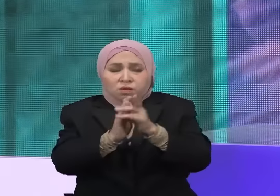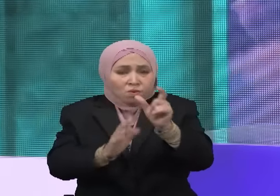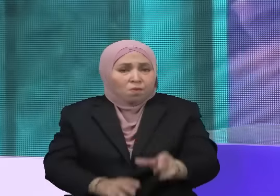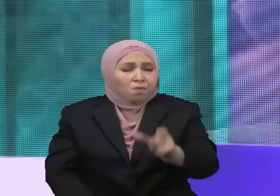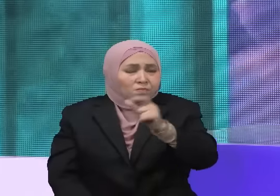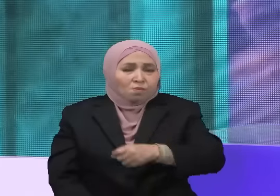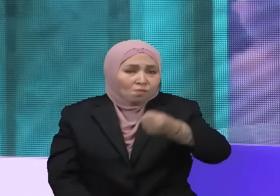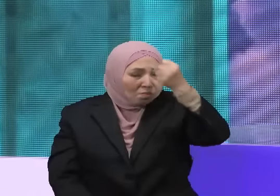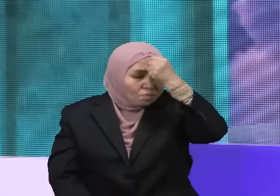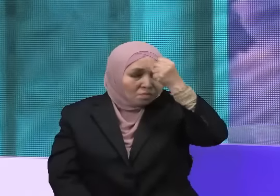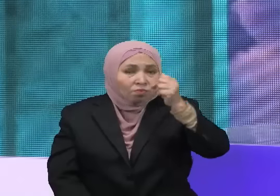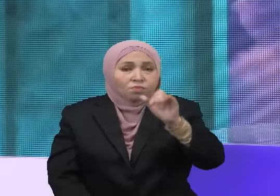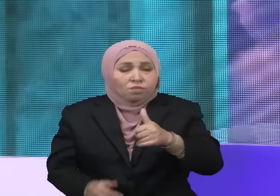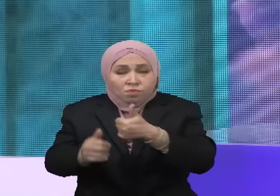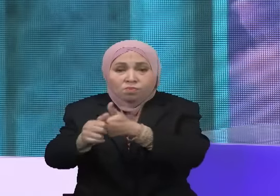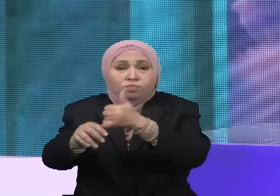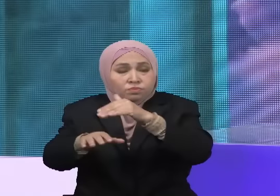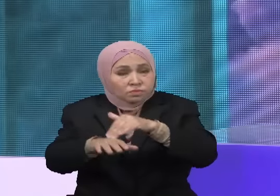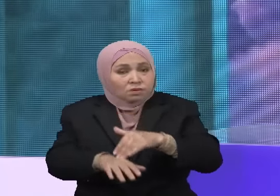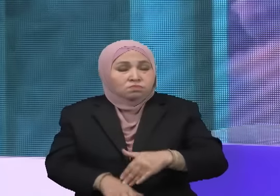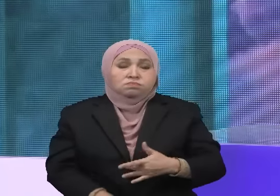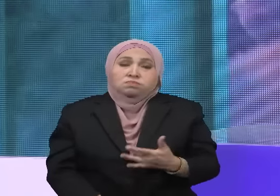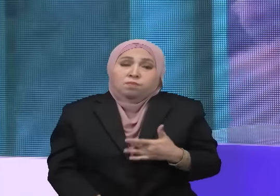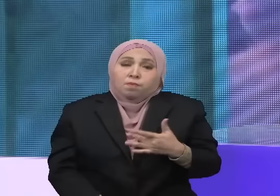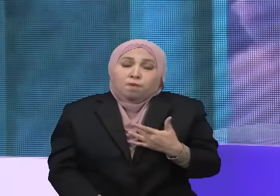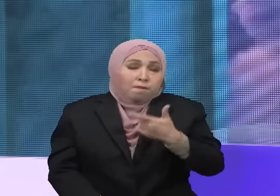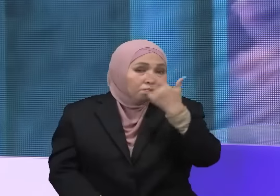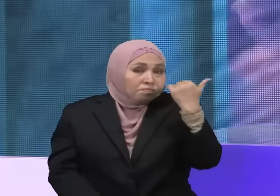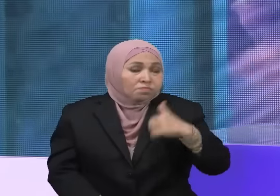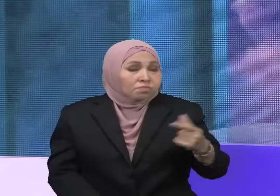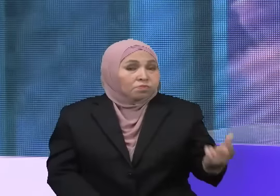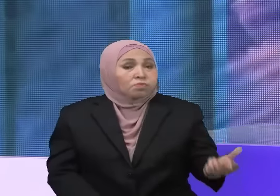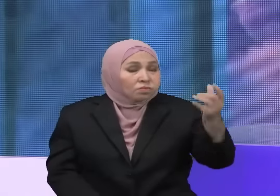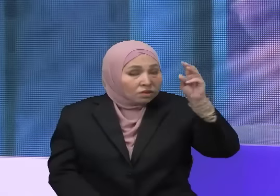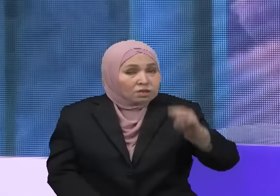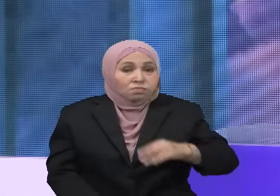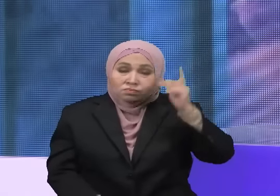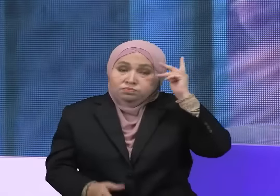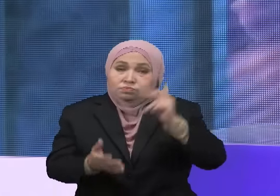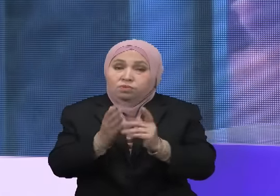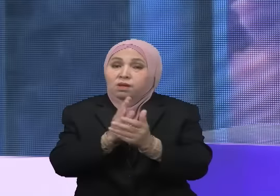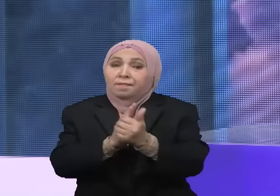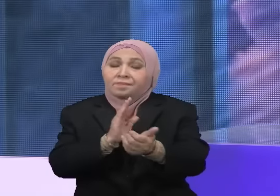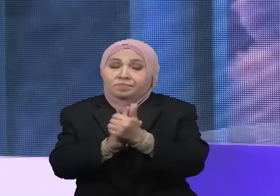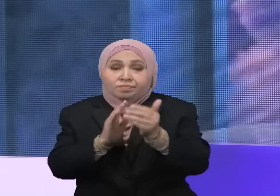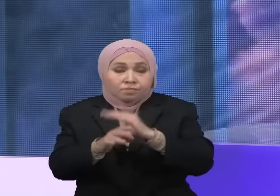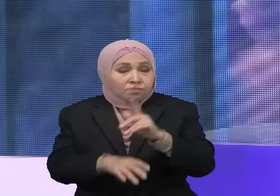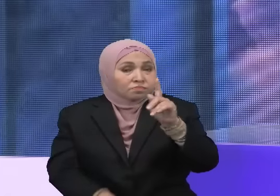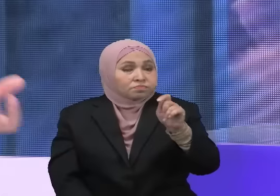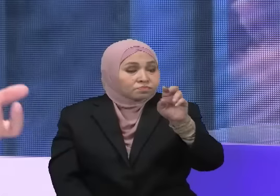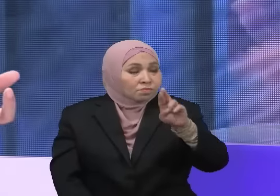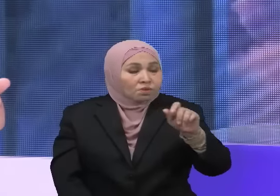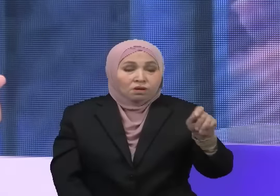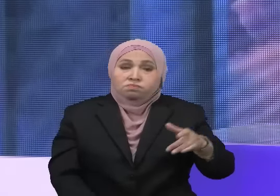yang jahilin, yang ikut kepada perasaan. Kerana Nabi Musa dikenal sebagai orang yang pakar pada Taurat, tapi bila